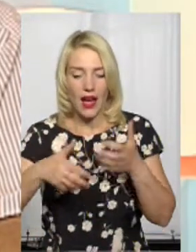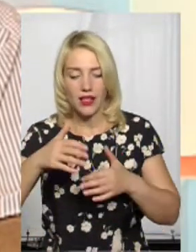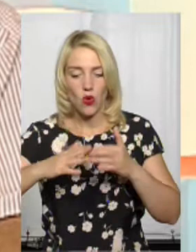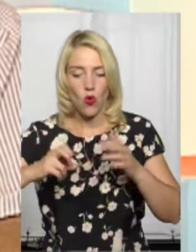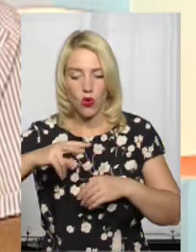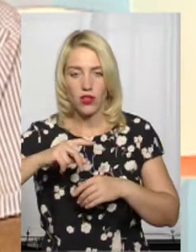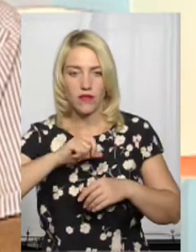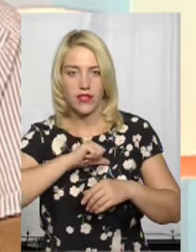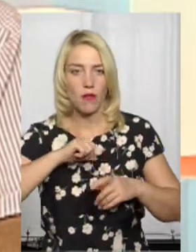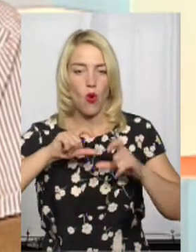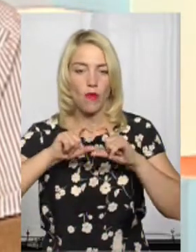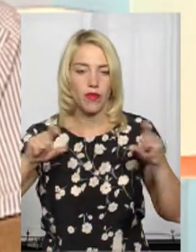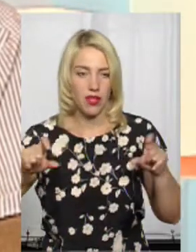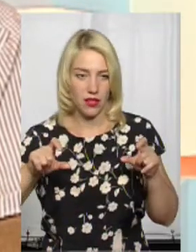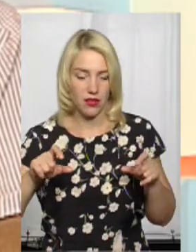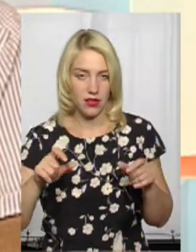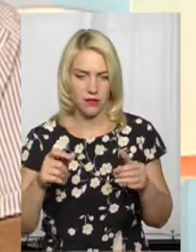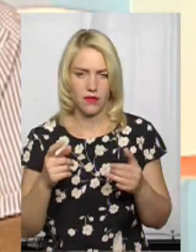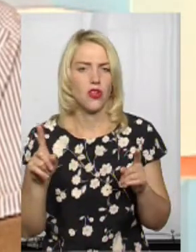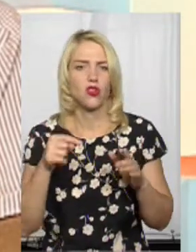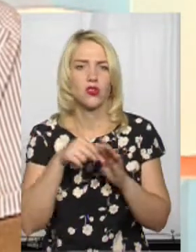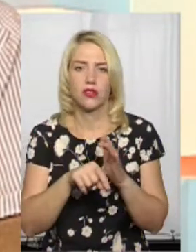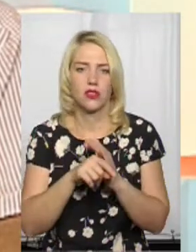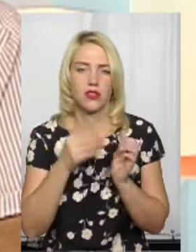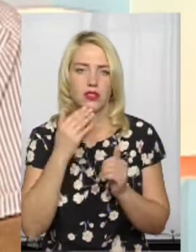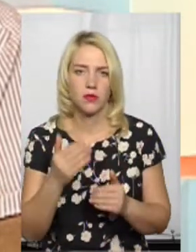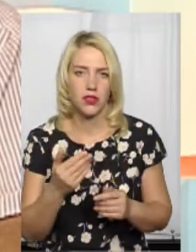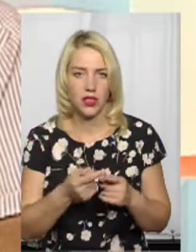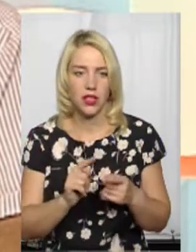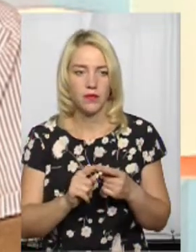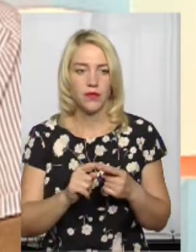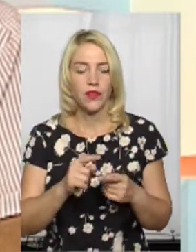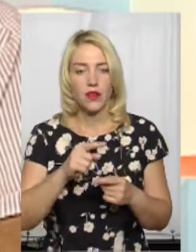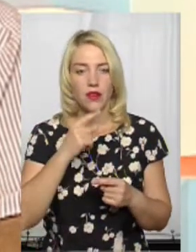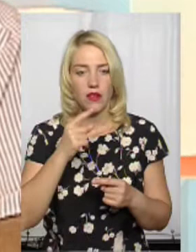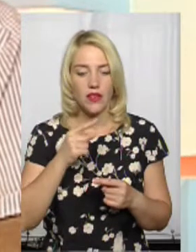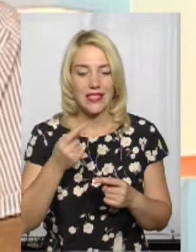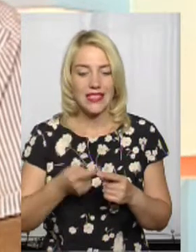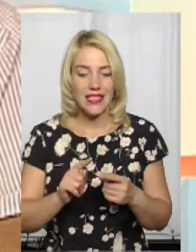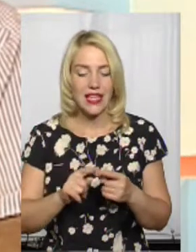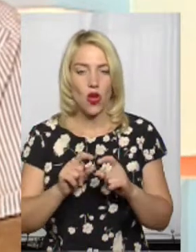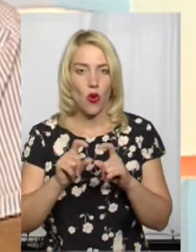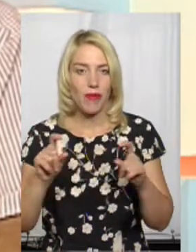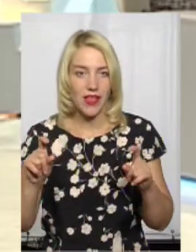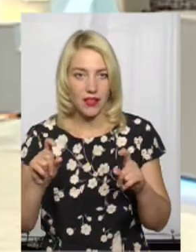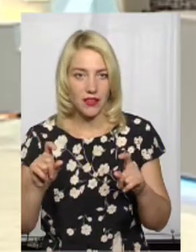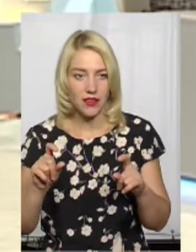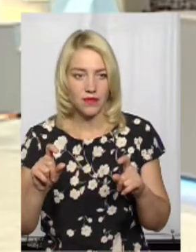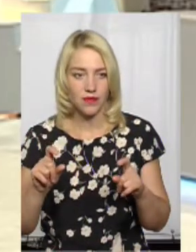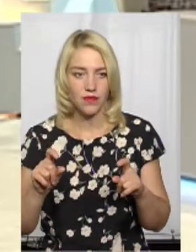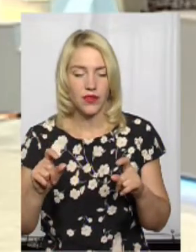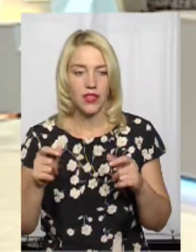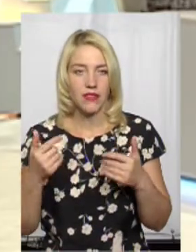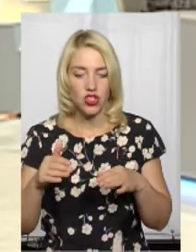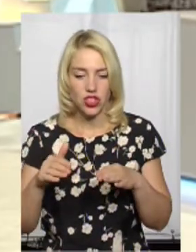так. А що значить готовий? Ну, пан Павло говорив з приводу того, що він вже